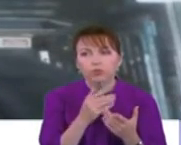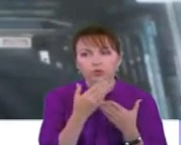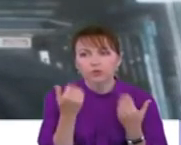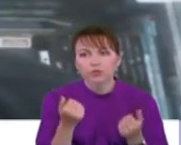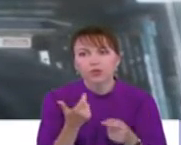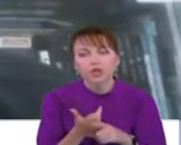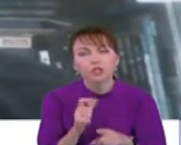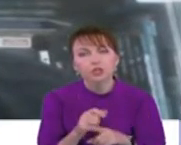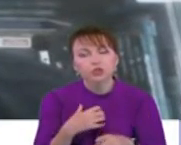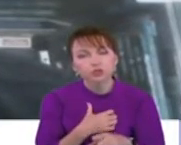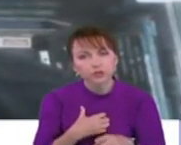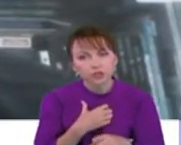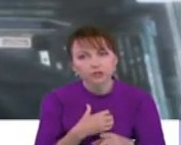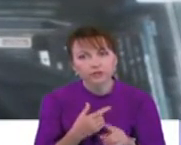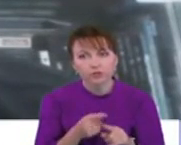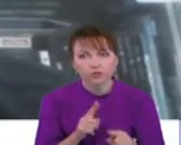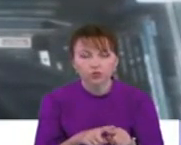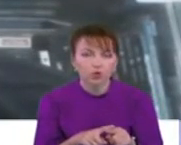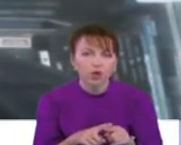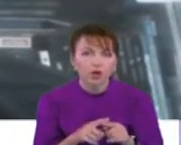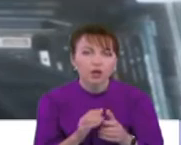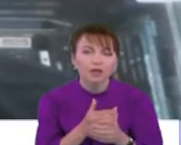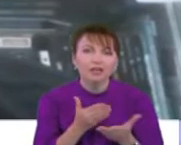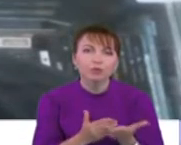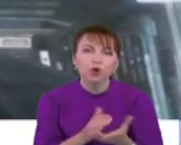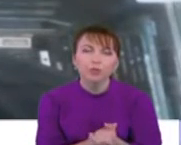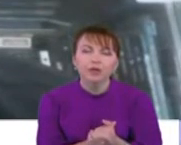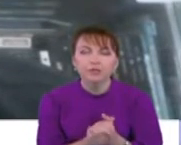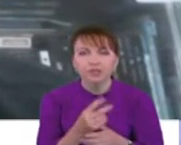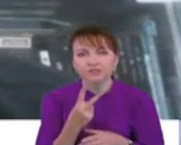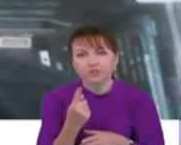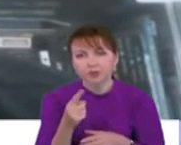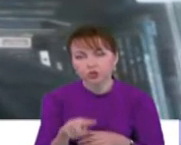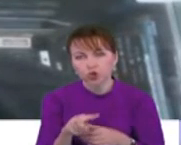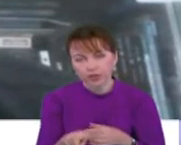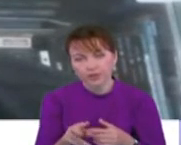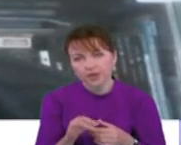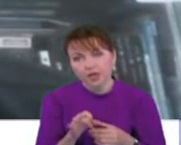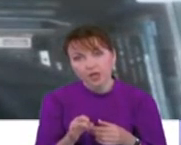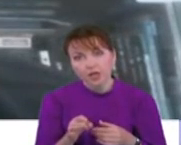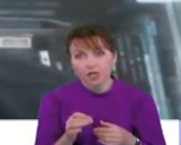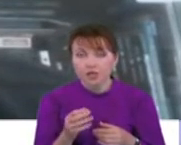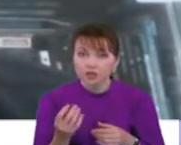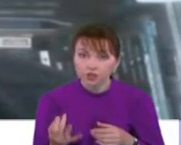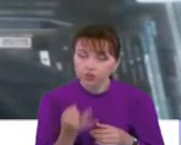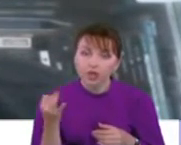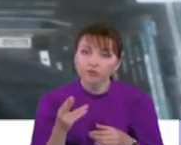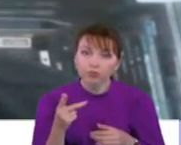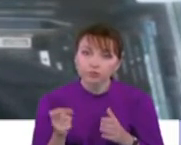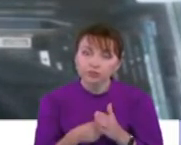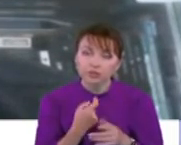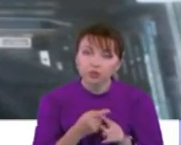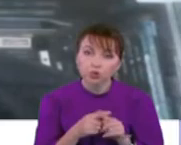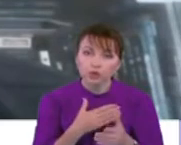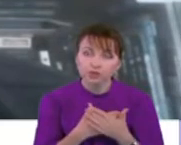Це дуже важливо в контексті цього хлібного перемир'я, про яке ми говоримо з 21 липня. І теж би було б цікаво дізнатися цю активність.